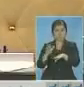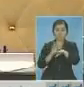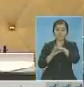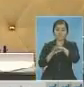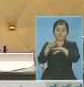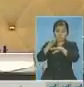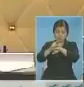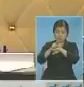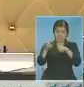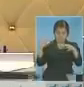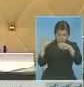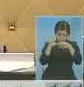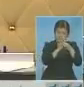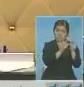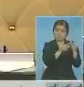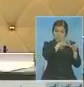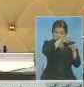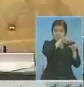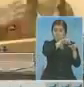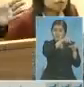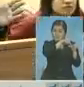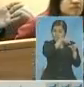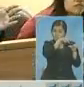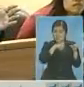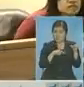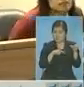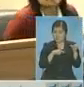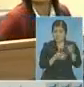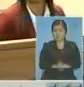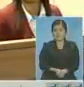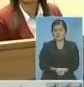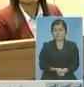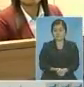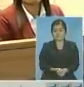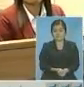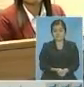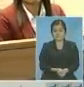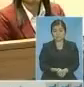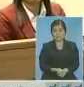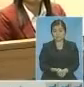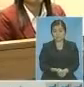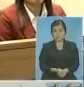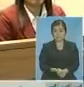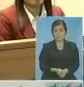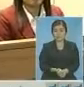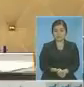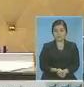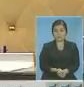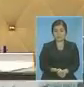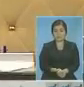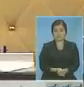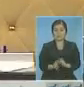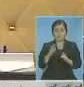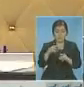พาะเรื่องของสังสีมาท่านได้ใช้สิทธิ์ละเอางี้ท่านวชิระท่านรังสีมาผมให้โอกาสท่าน